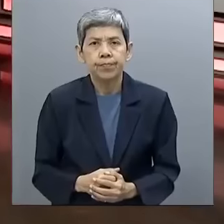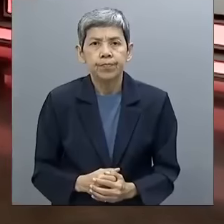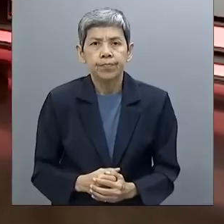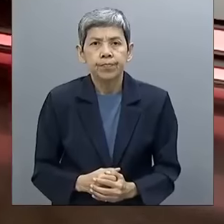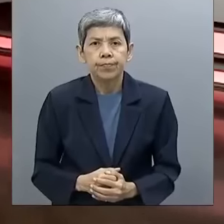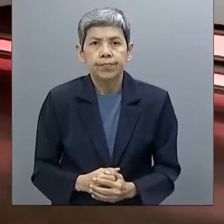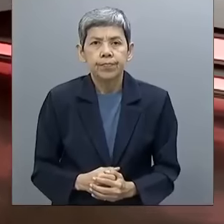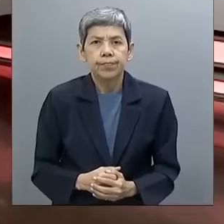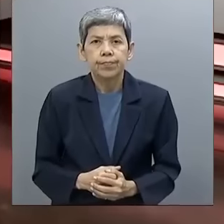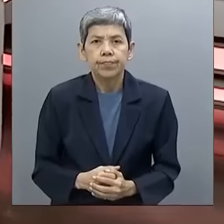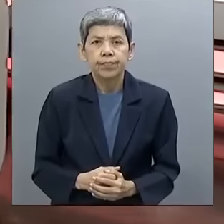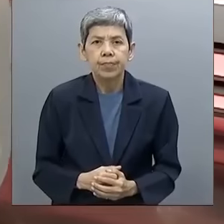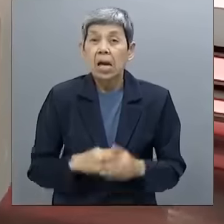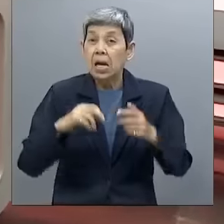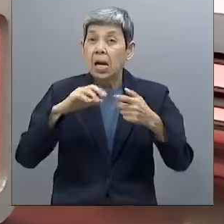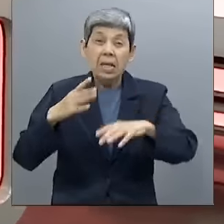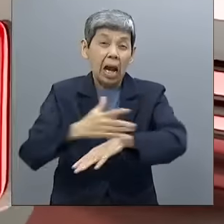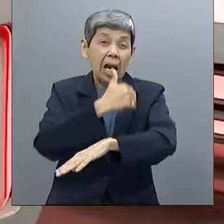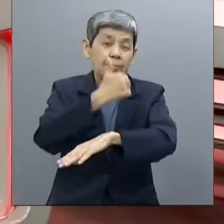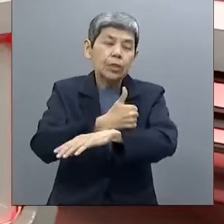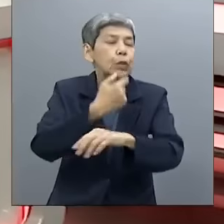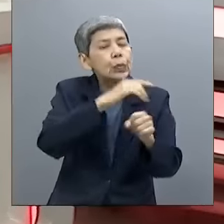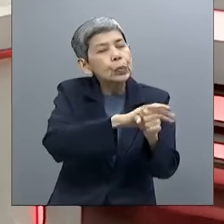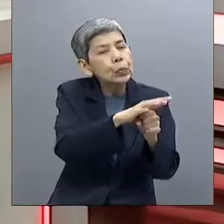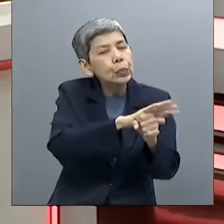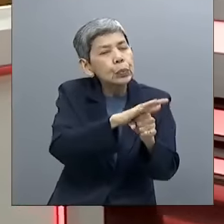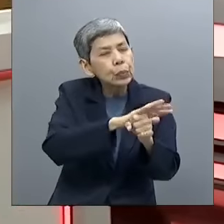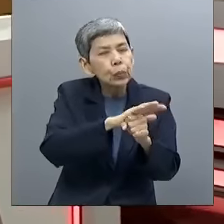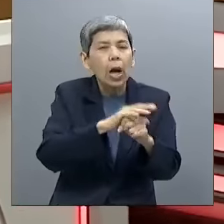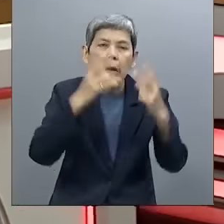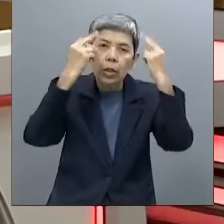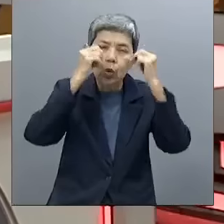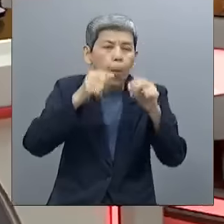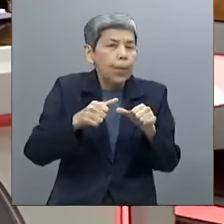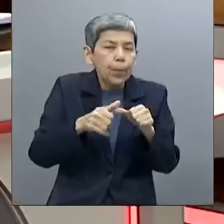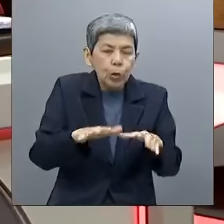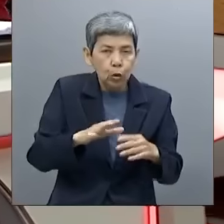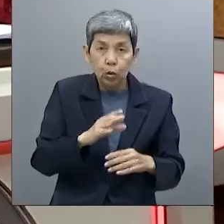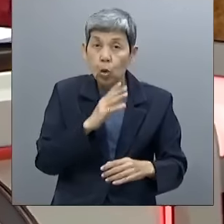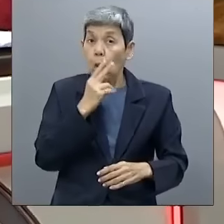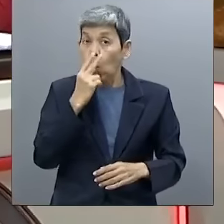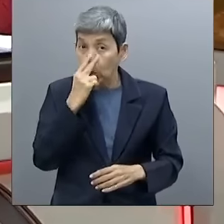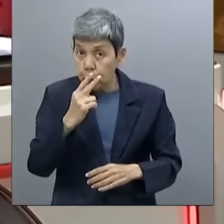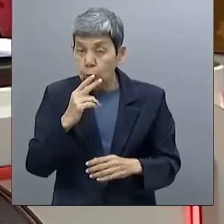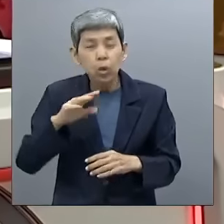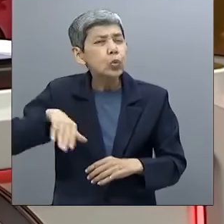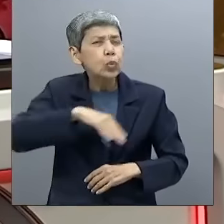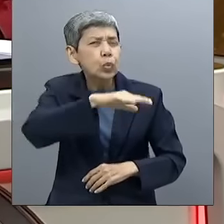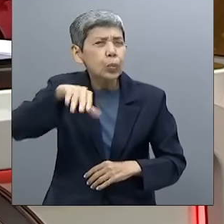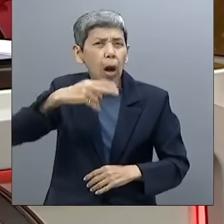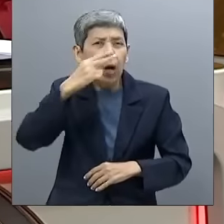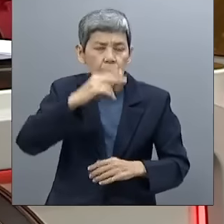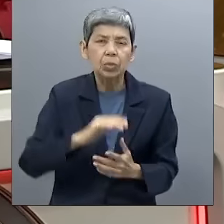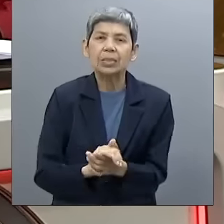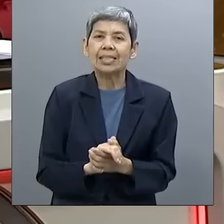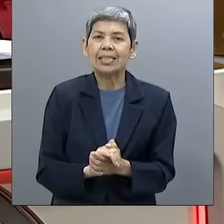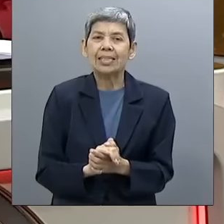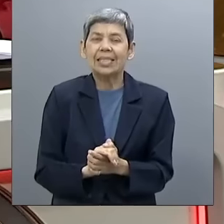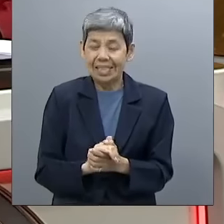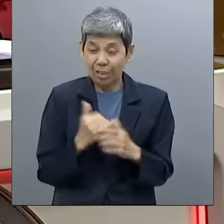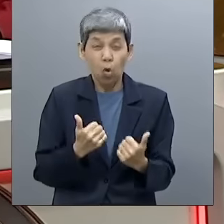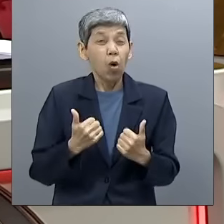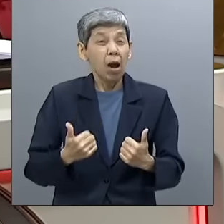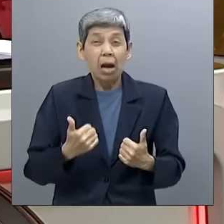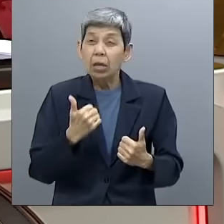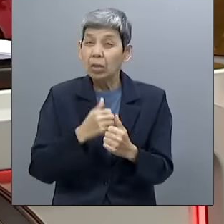ระยะนี้อุณหภูมิทางการเมืองอาจจะไม่ค่อยร้อนสักเท่าไหร่นะคะนายกไม่อยู่แต่ว่าถ้าเป็นอุณหภูมิทั่วไปเนี่ยเพิ่งจะต้นๆฤดูร้อนแต่ว่า